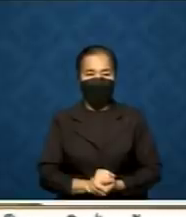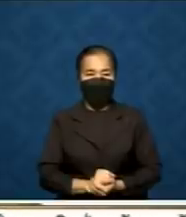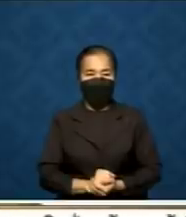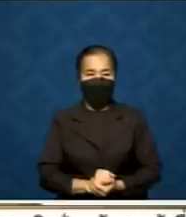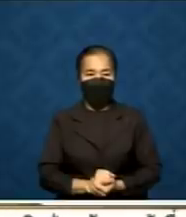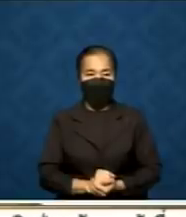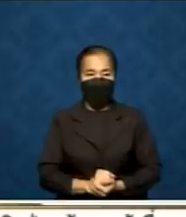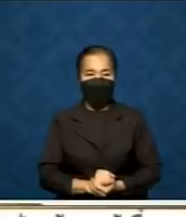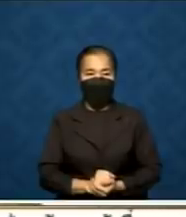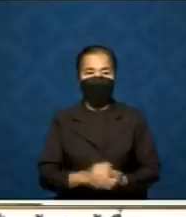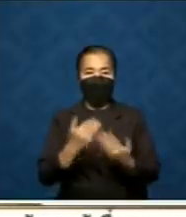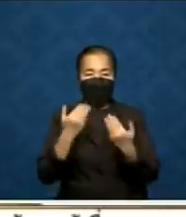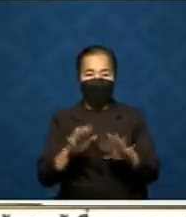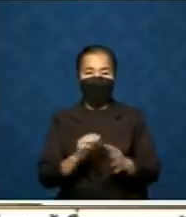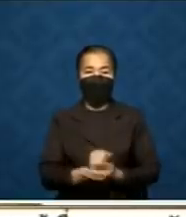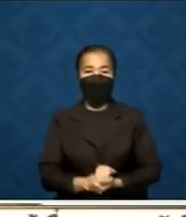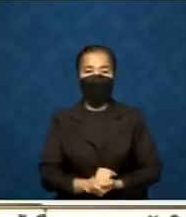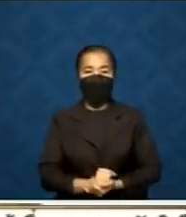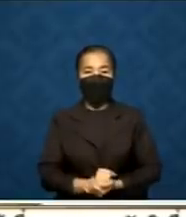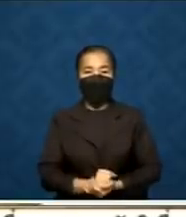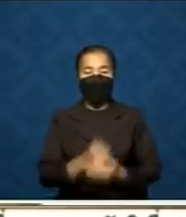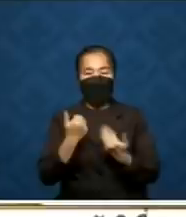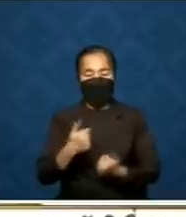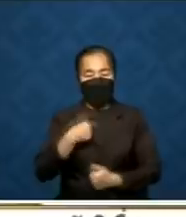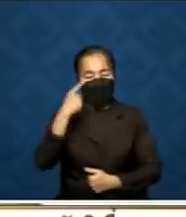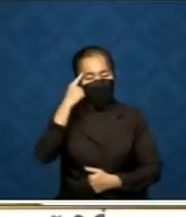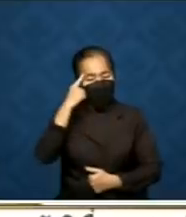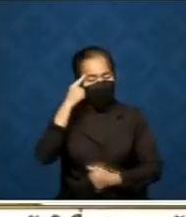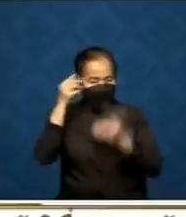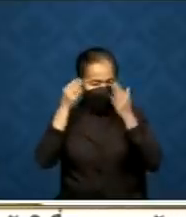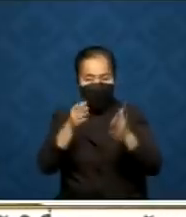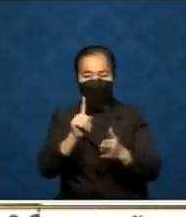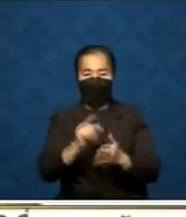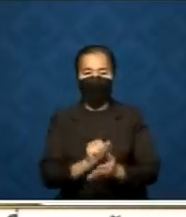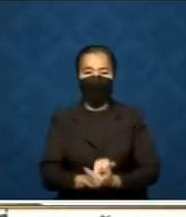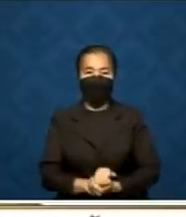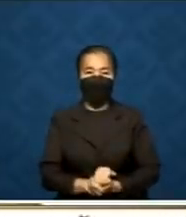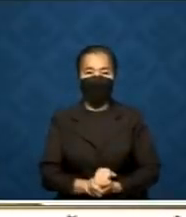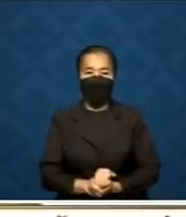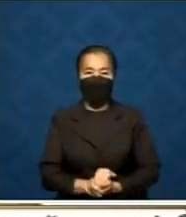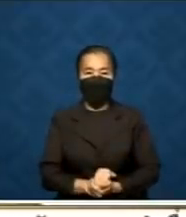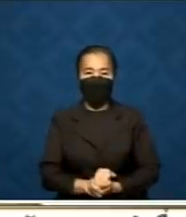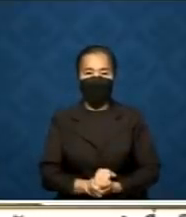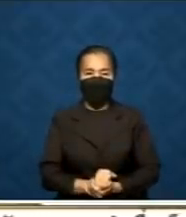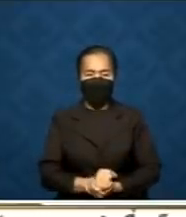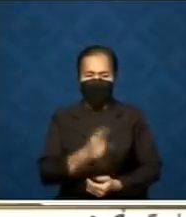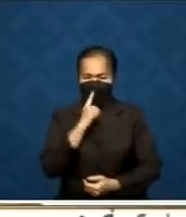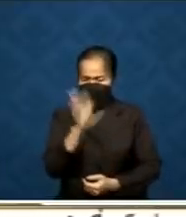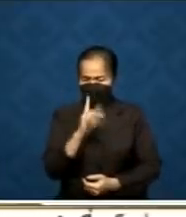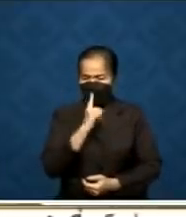แต่เท่านั้นยังไม่พอแต่ที่ผมปักใจลงไปอื่น4 5ไม่วิจารณ์ชื่อ